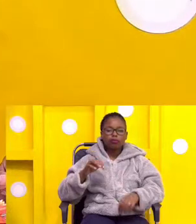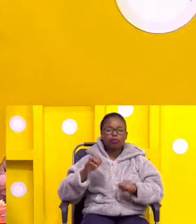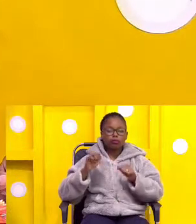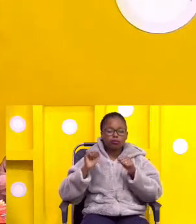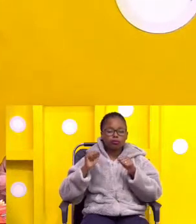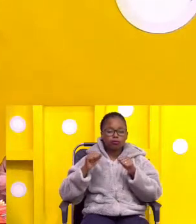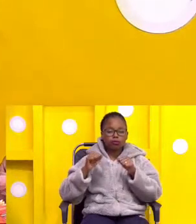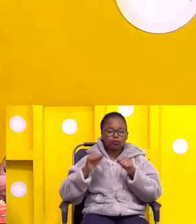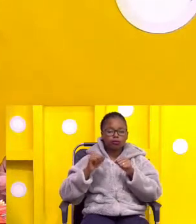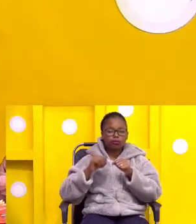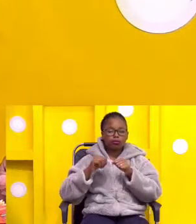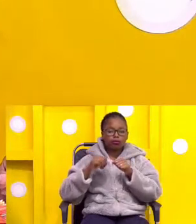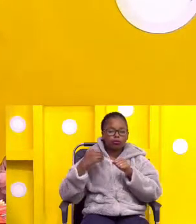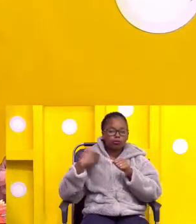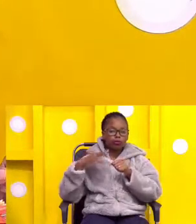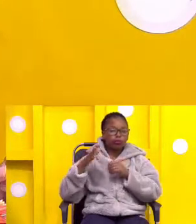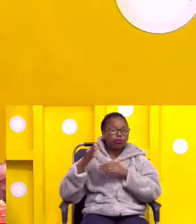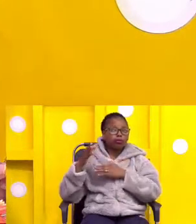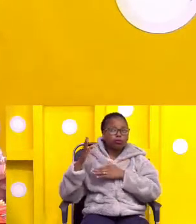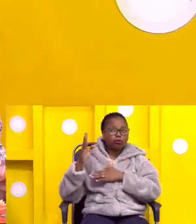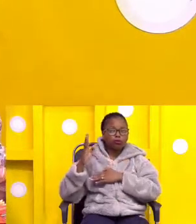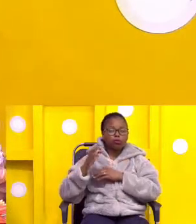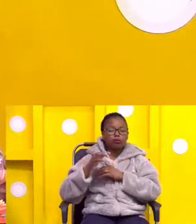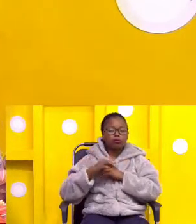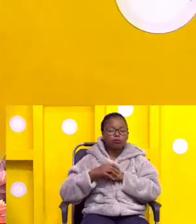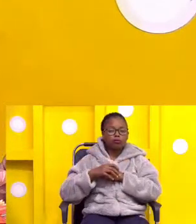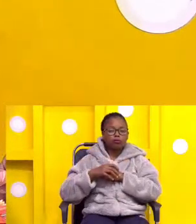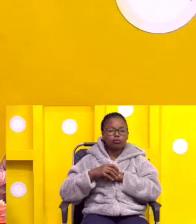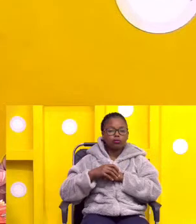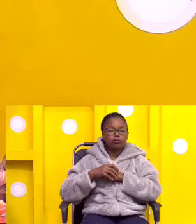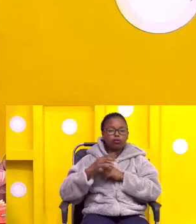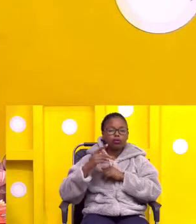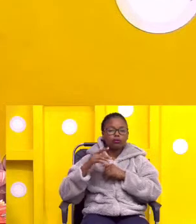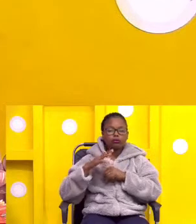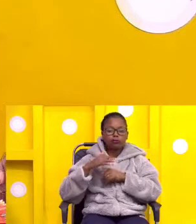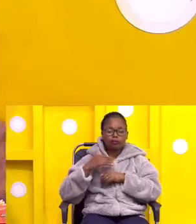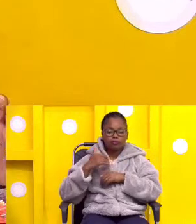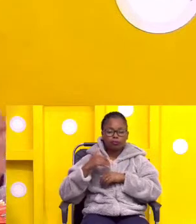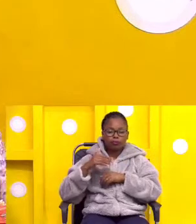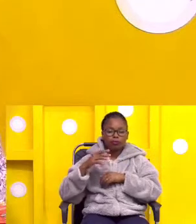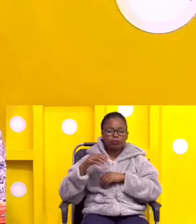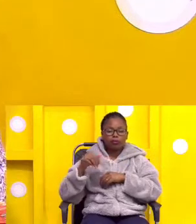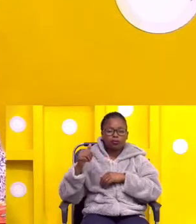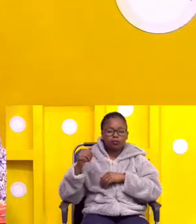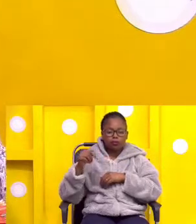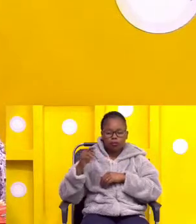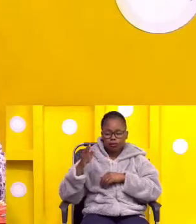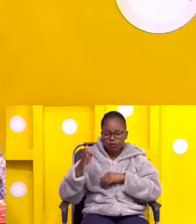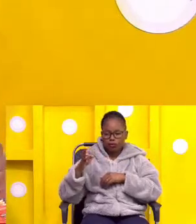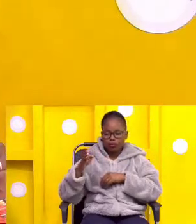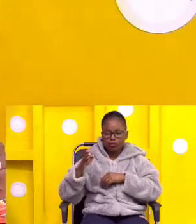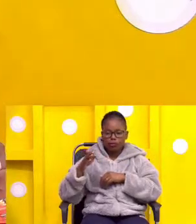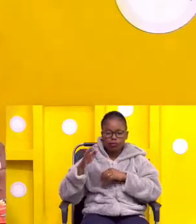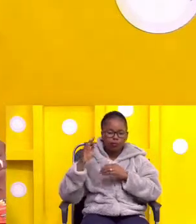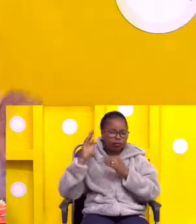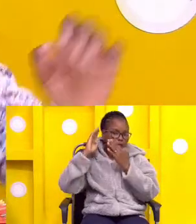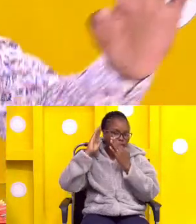gai luo no muthi wega na gira twana turia tungi kana kau Bishop